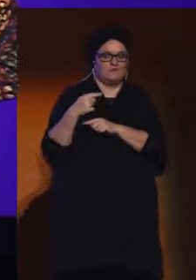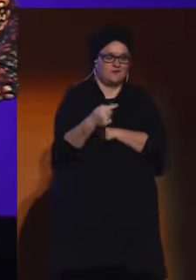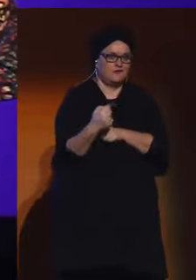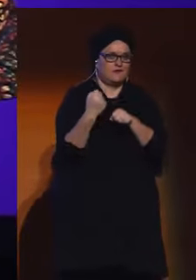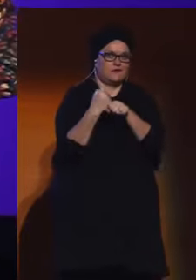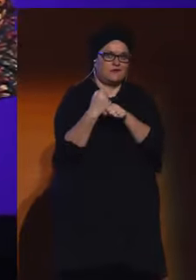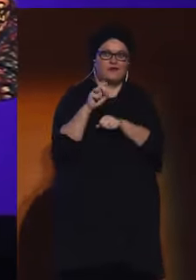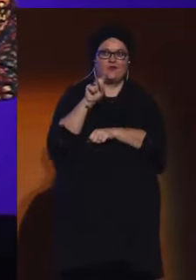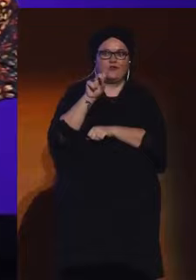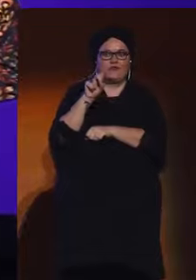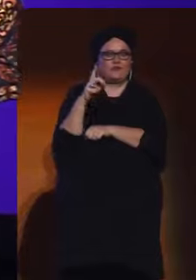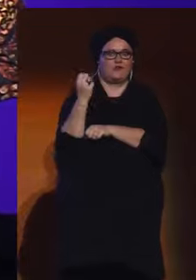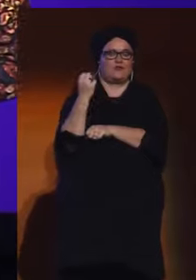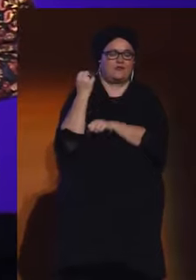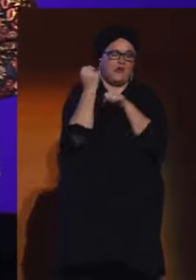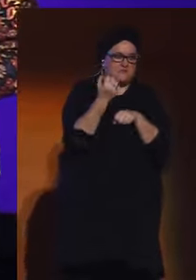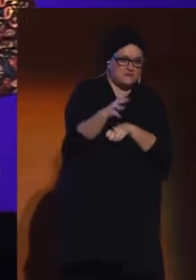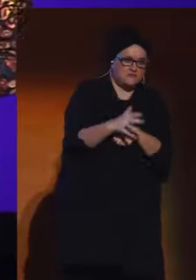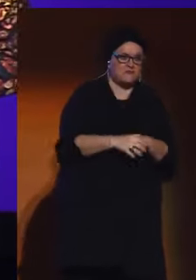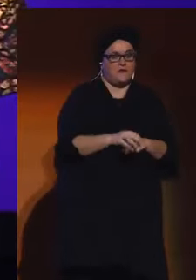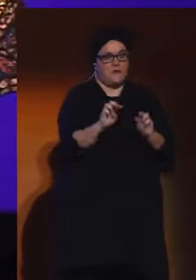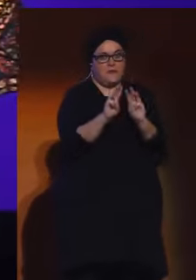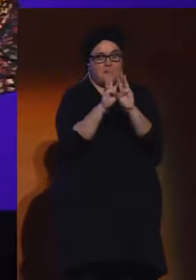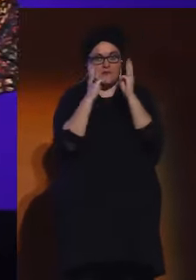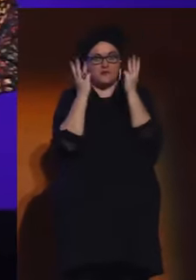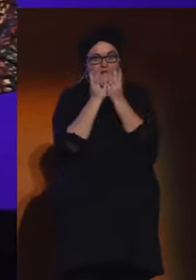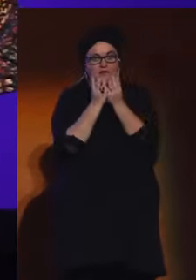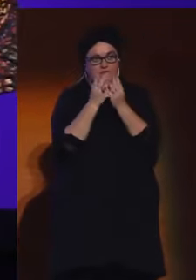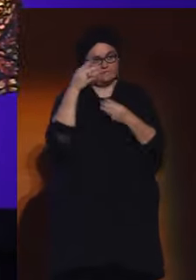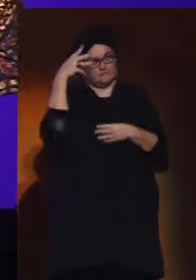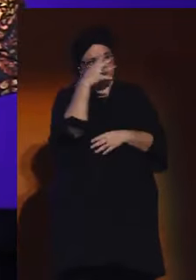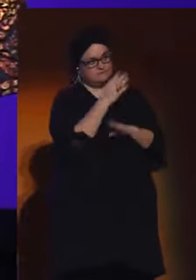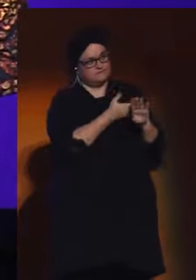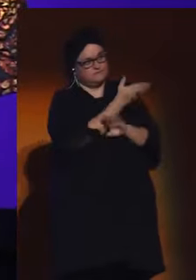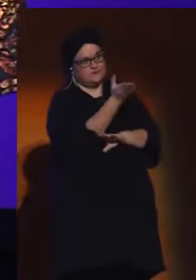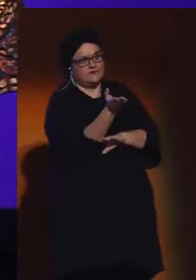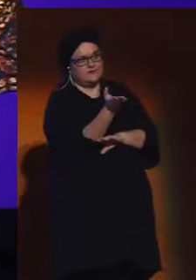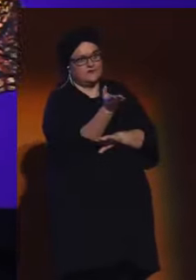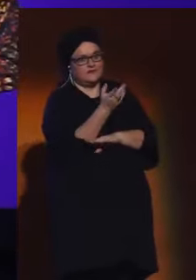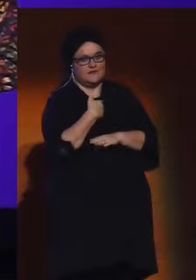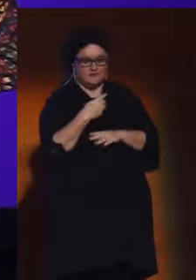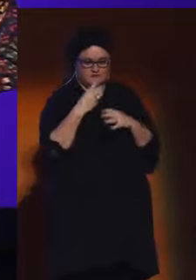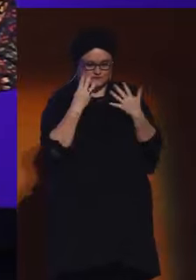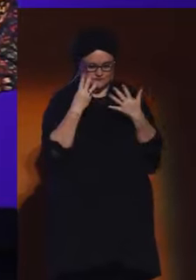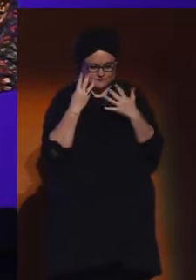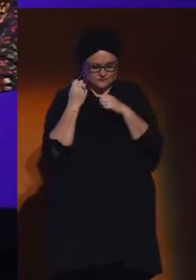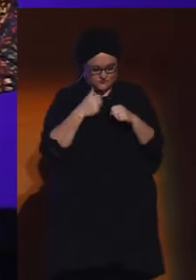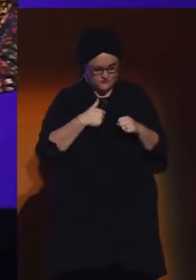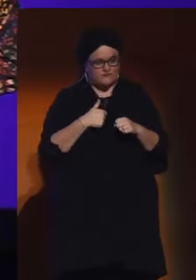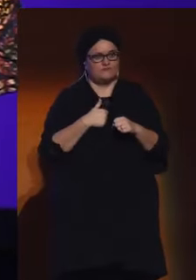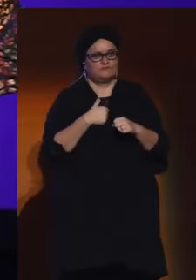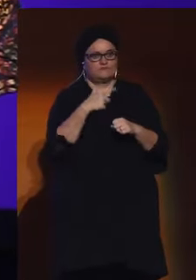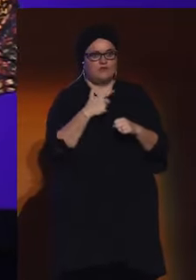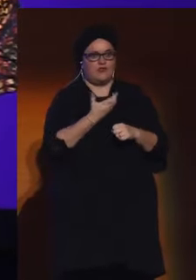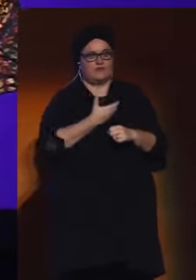elkarrekin, orain dela 12 urte, gutxi gora bera, parlamentora joan zen bakartxo, orain dela 8 urte ni joan